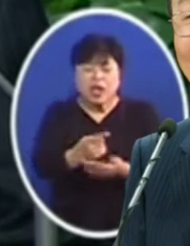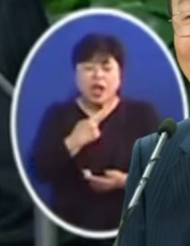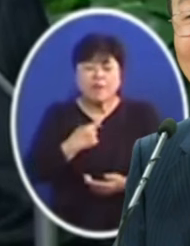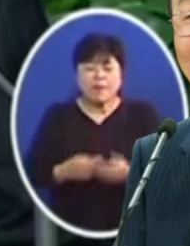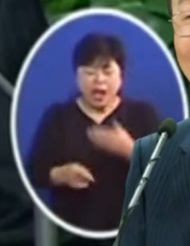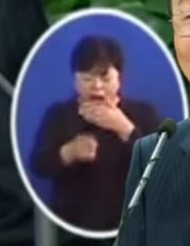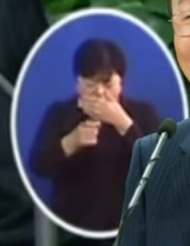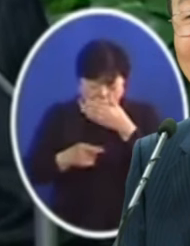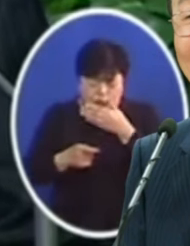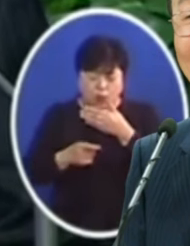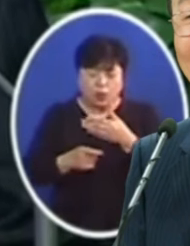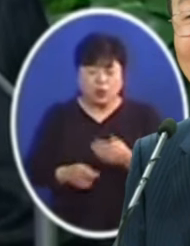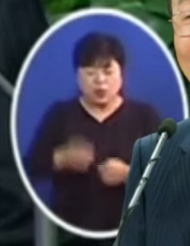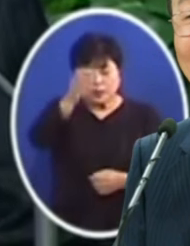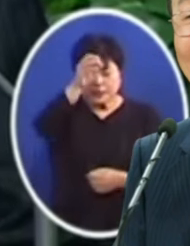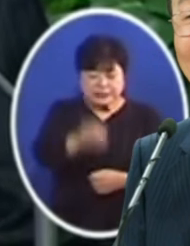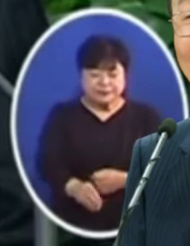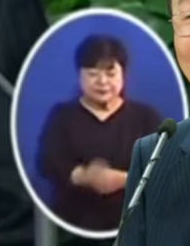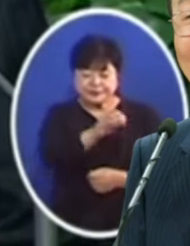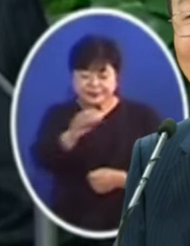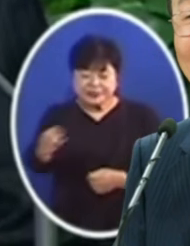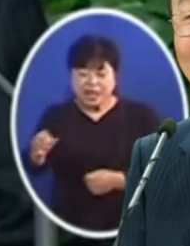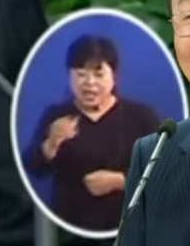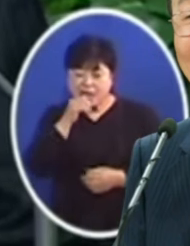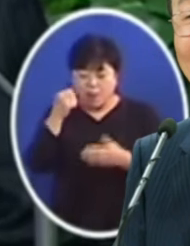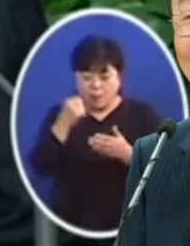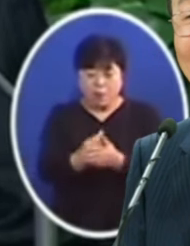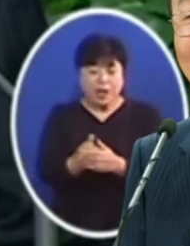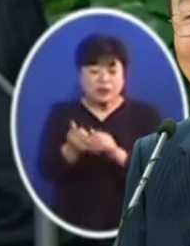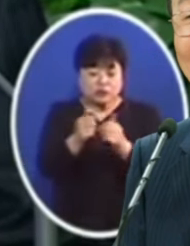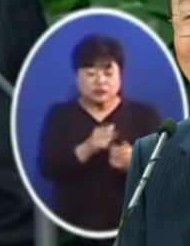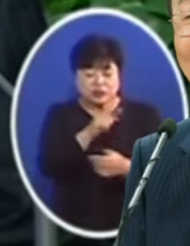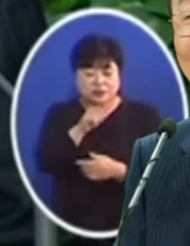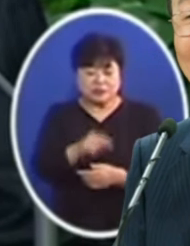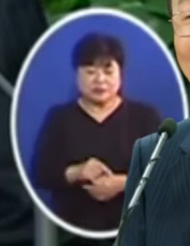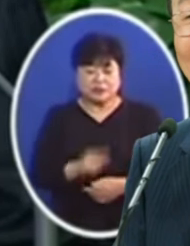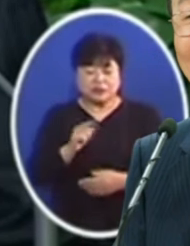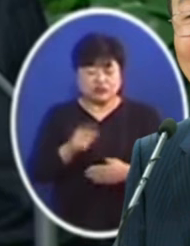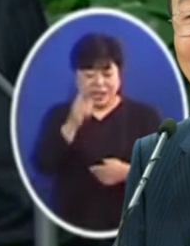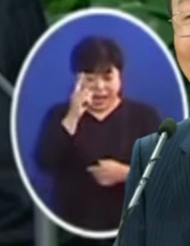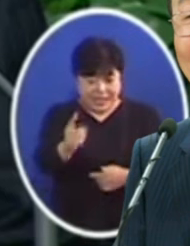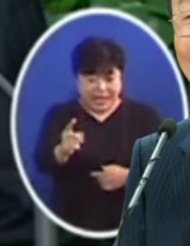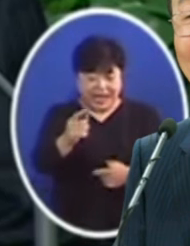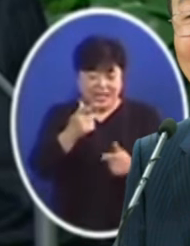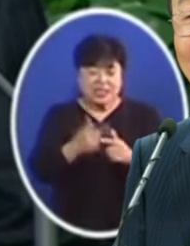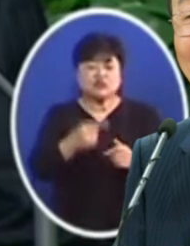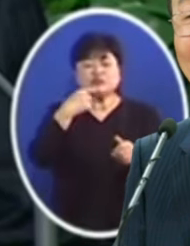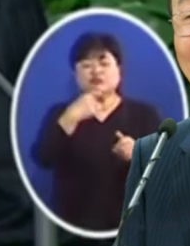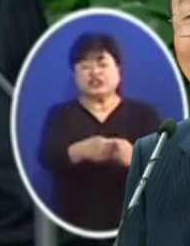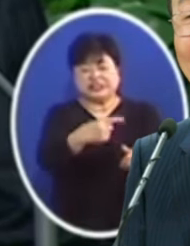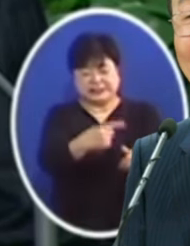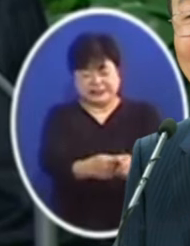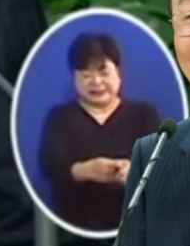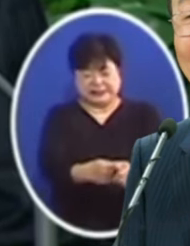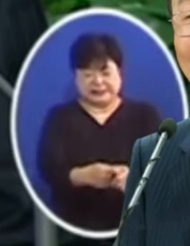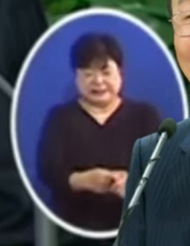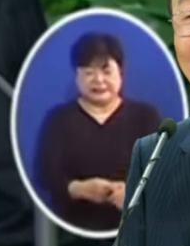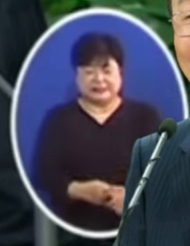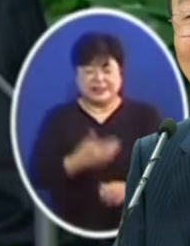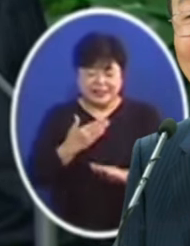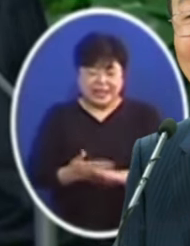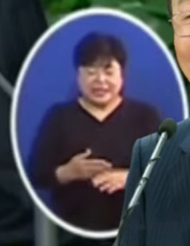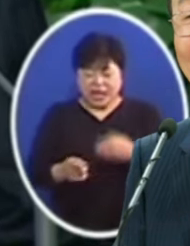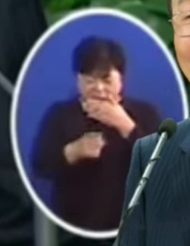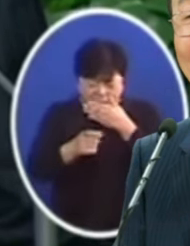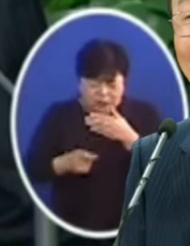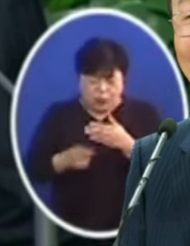강도로서 십자가에 못 박여 죽는데 그 중에 한 강도는 예수님을 무시하고 비난했으나 다른